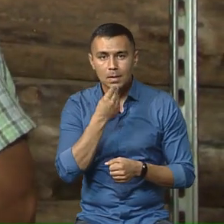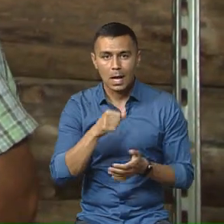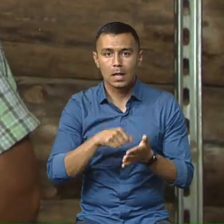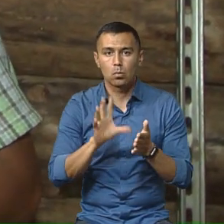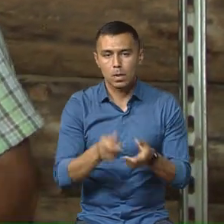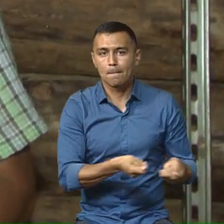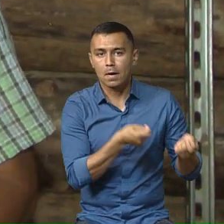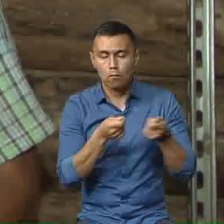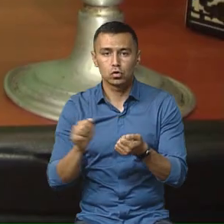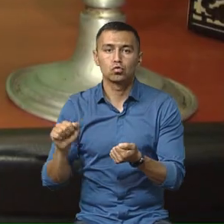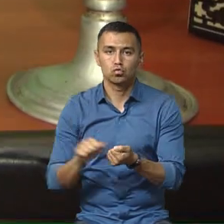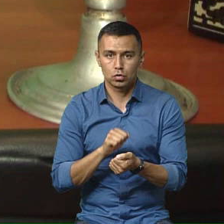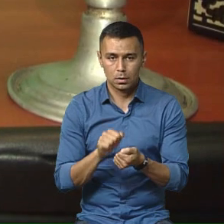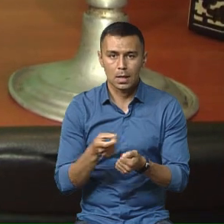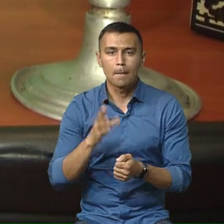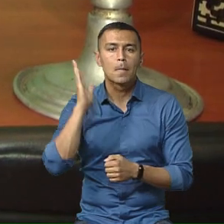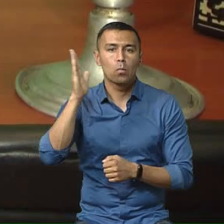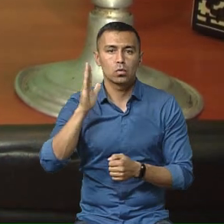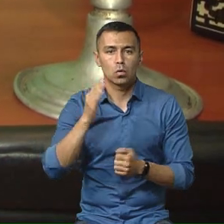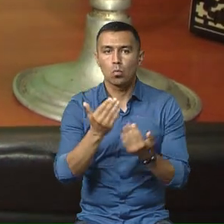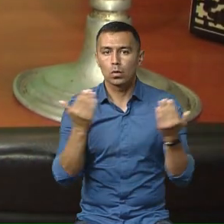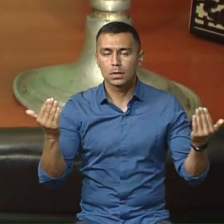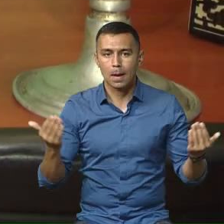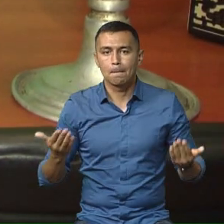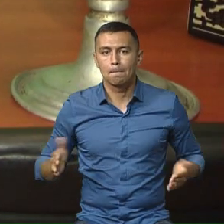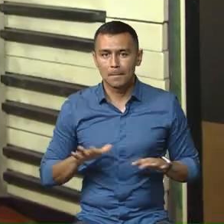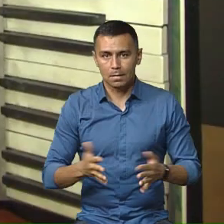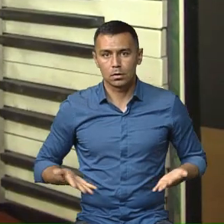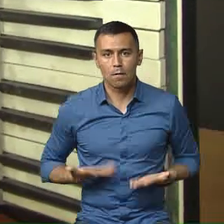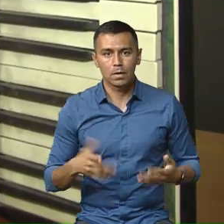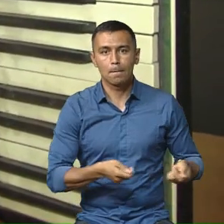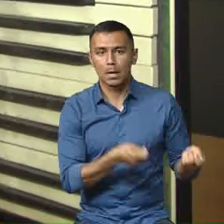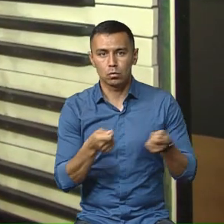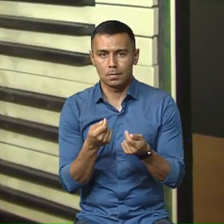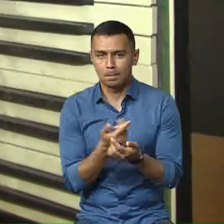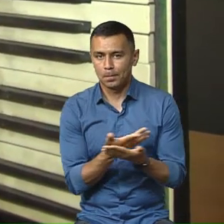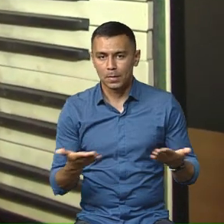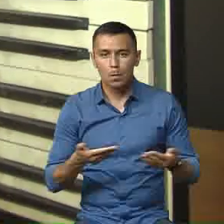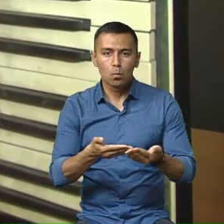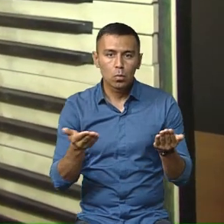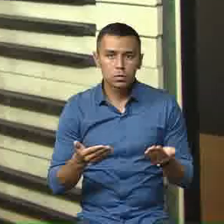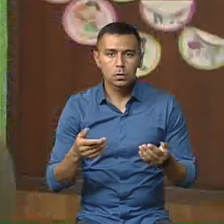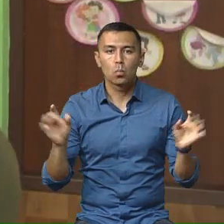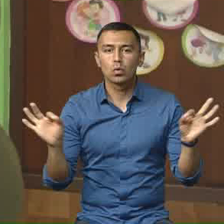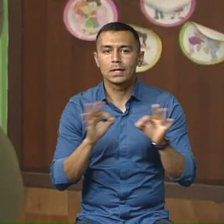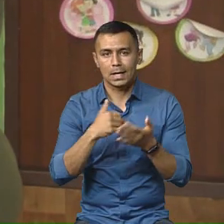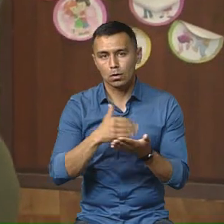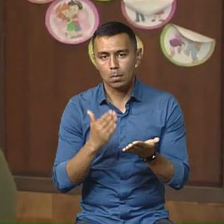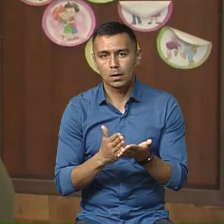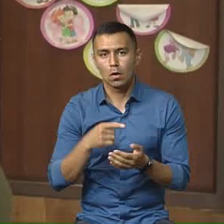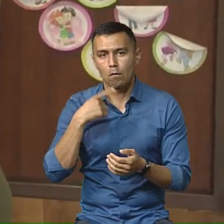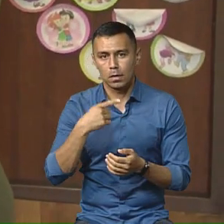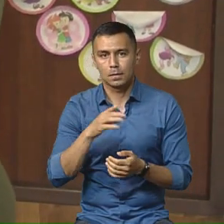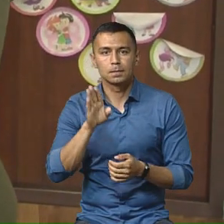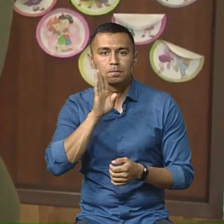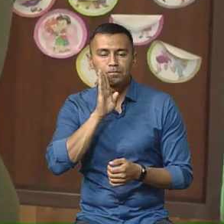будемо привозити, сушити. Для майбутнього музею місцеві жителі вже приносять експонати, посуд, музичні інструменти, каже Ольга